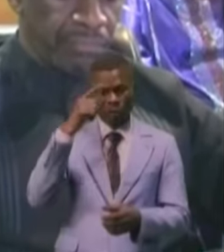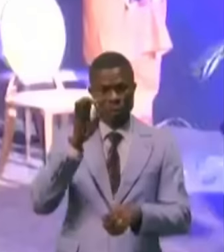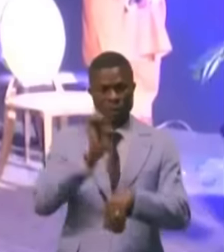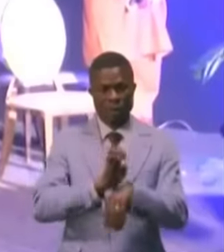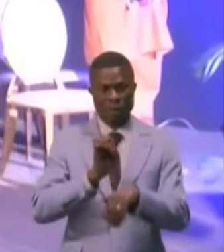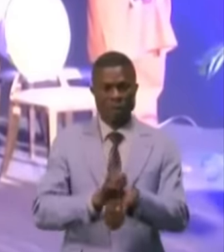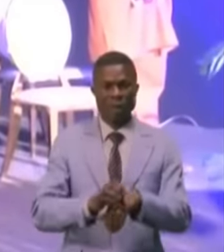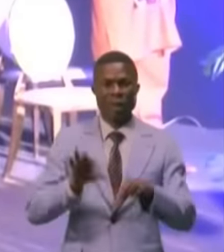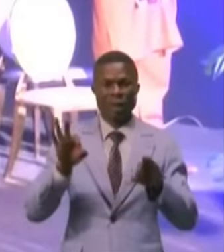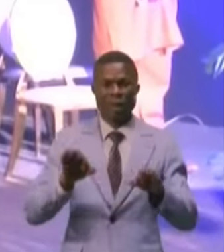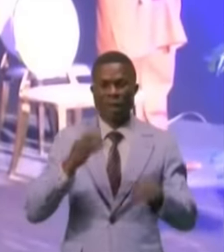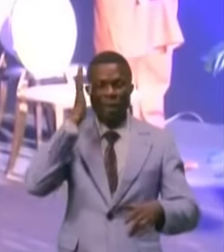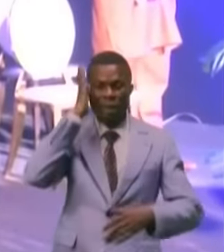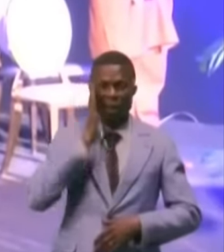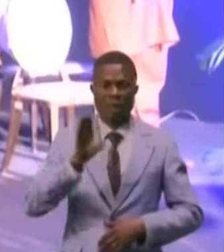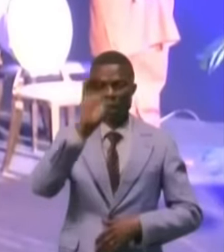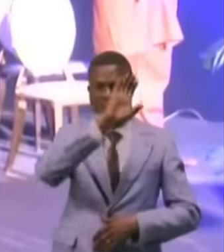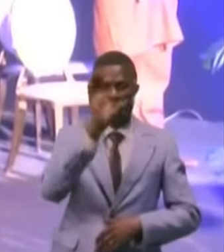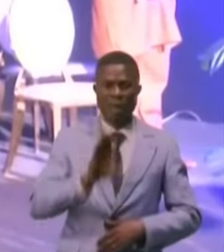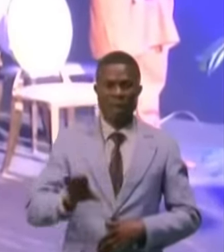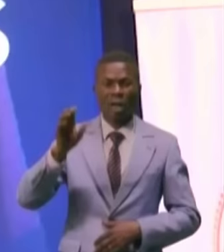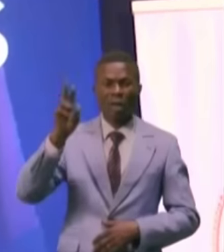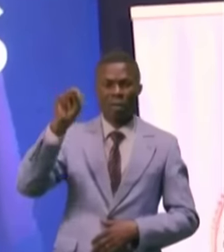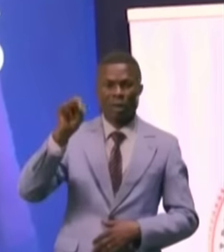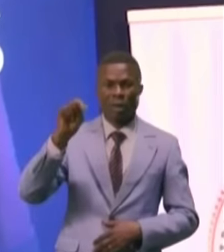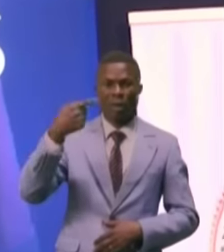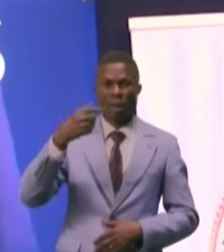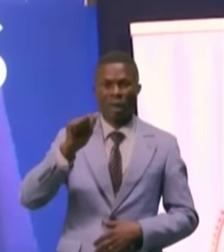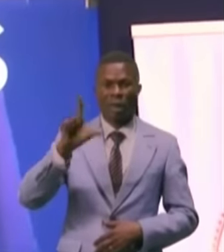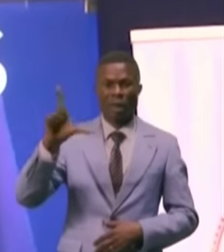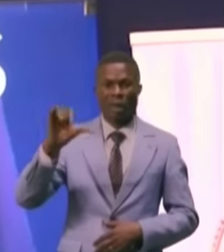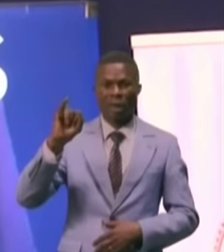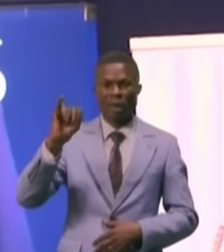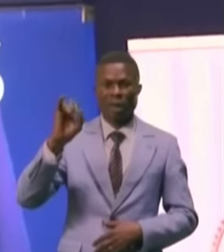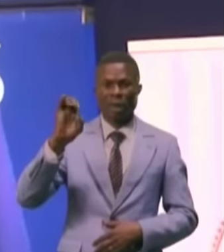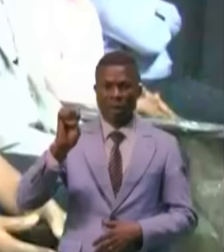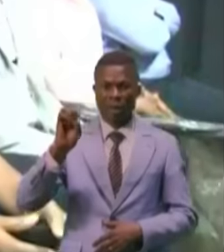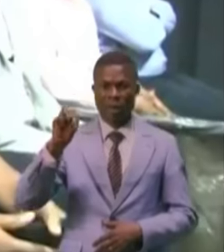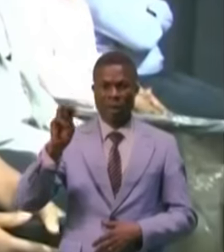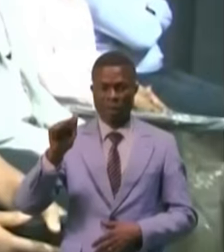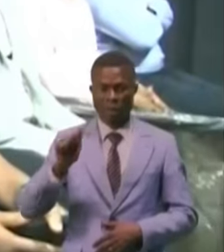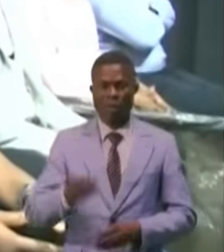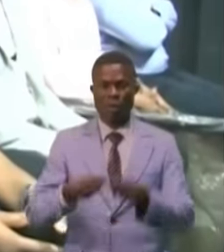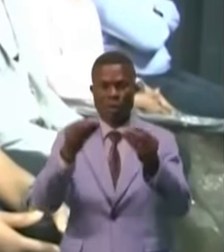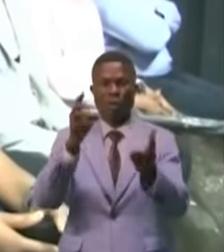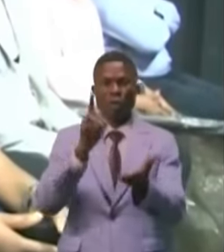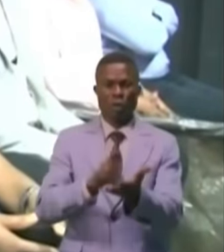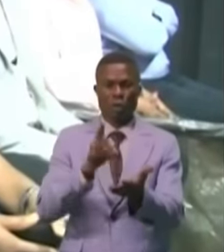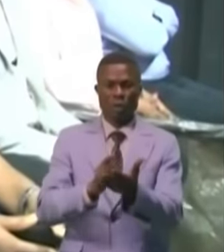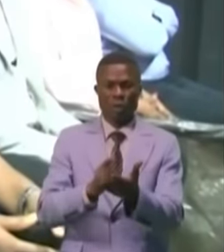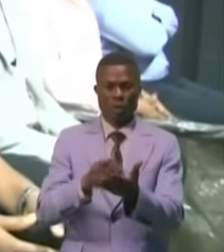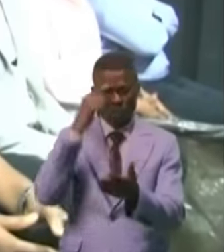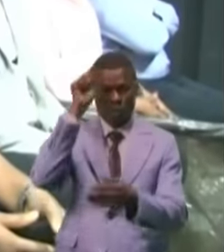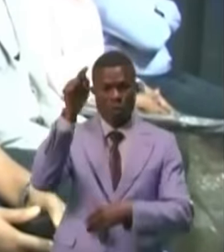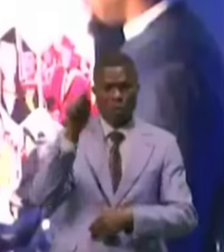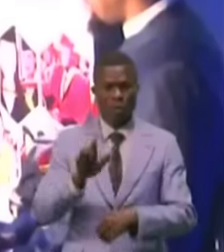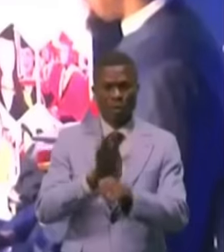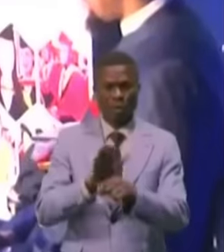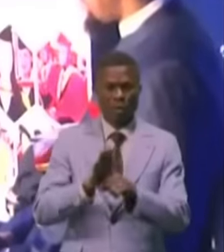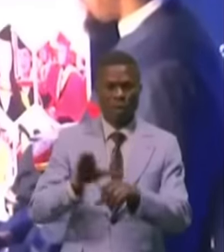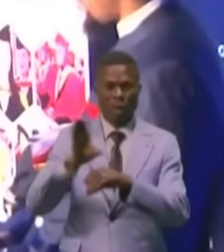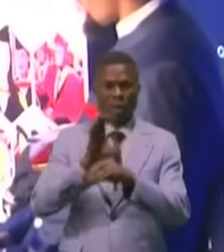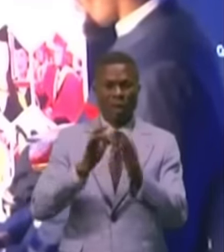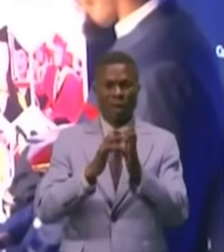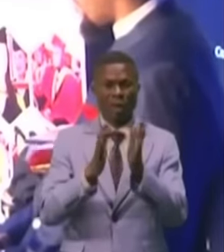Sacrée située dans la commune d'Engaliema. Un titre d'honorius causa lui a été décerné pour s'être distingué dans la théologie,